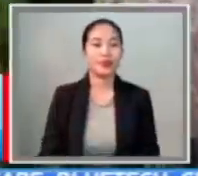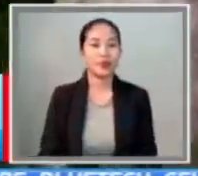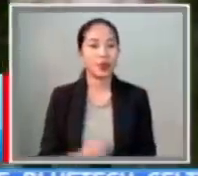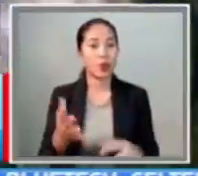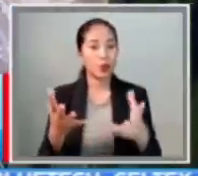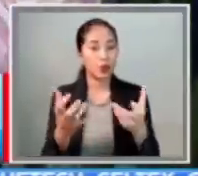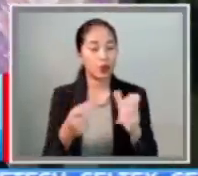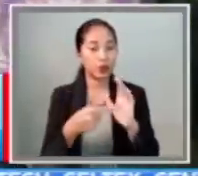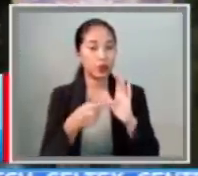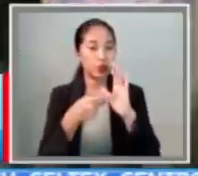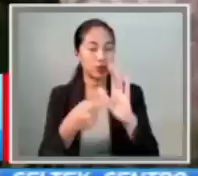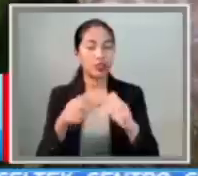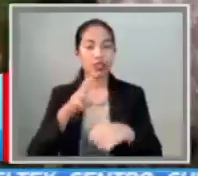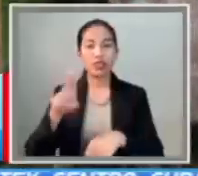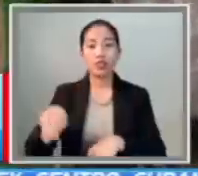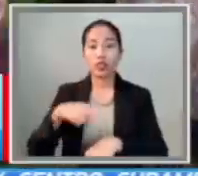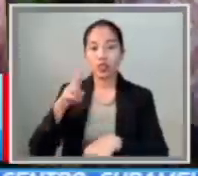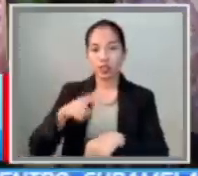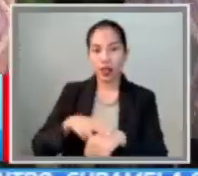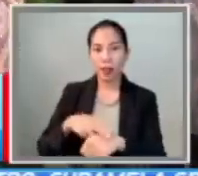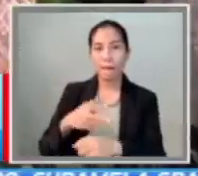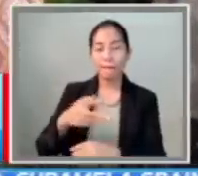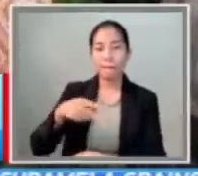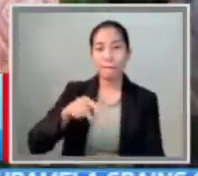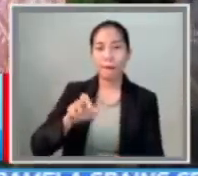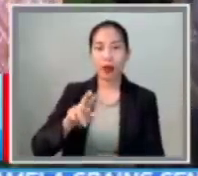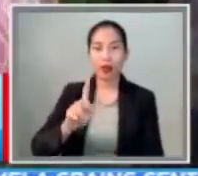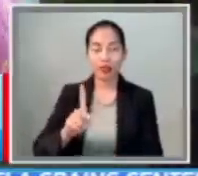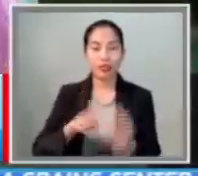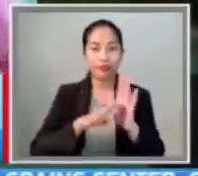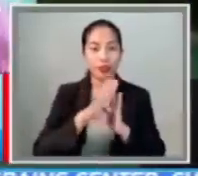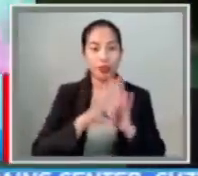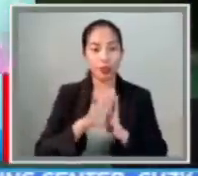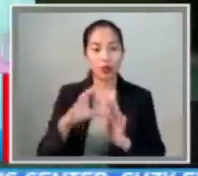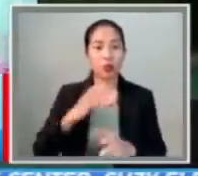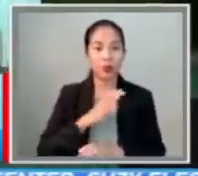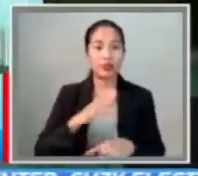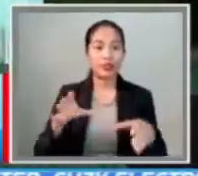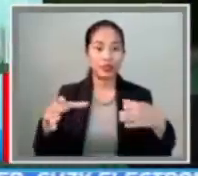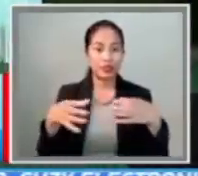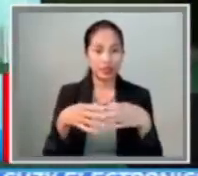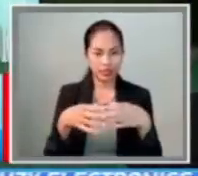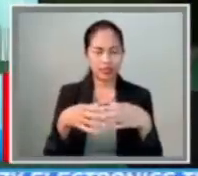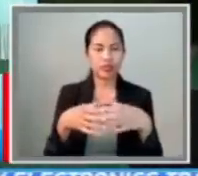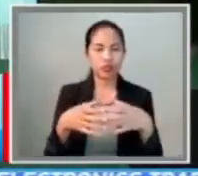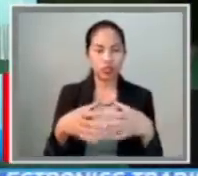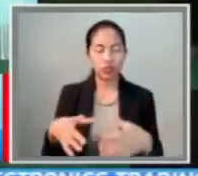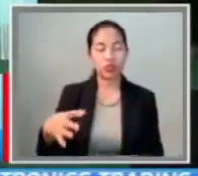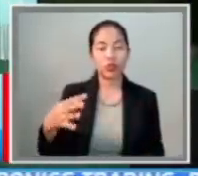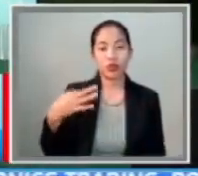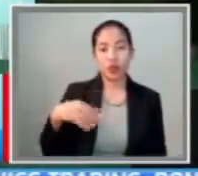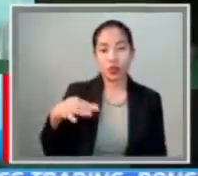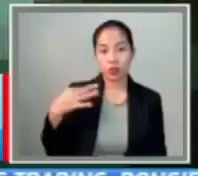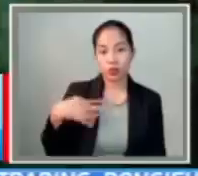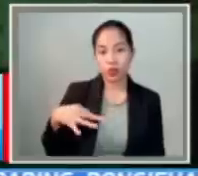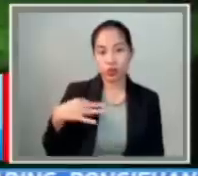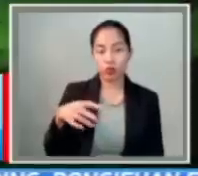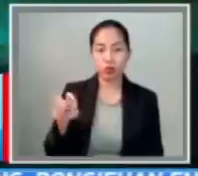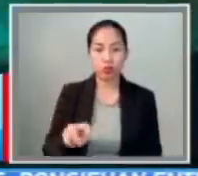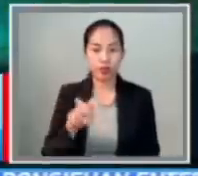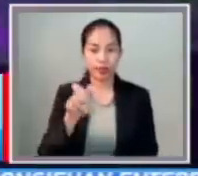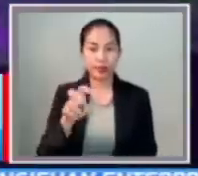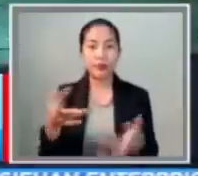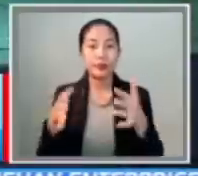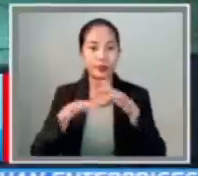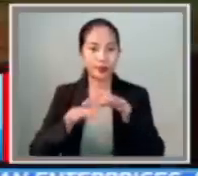Parks Development Committee ang pagsasama ng tourism at fashion. Hindi lang naman daw kasi sa magagandang destinasyon ang